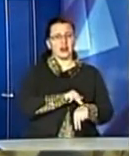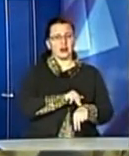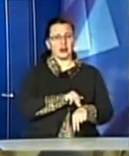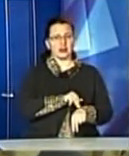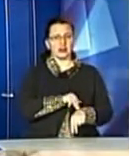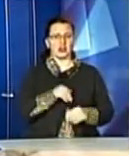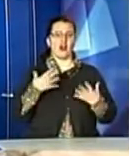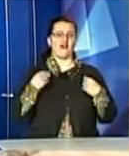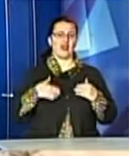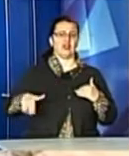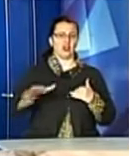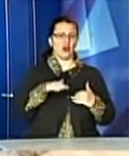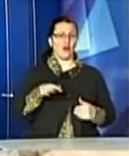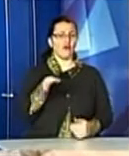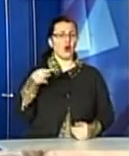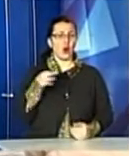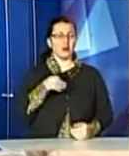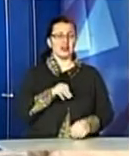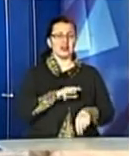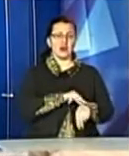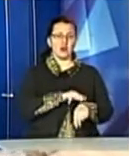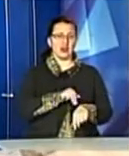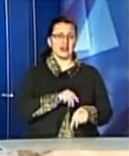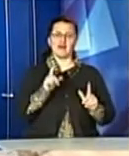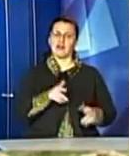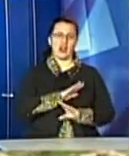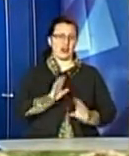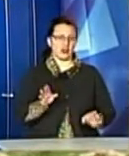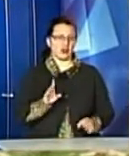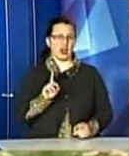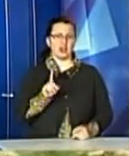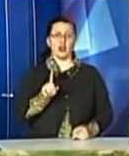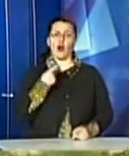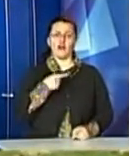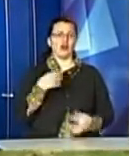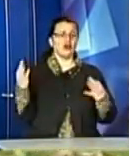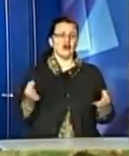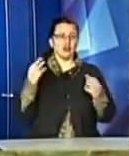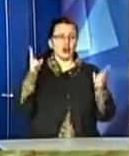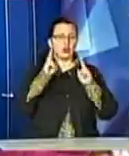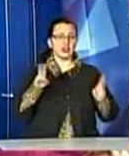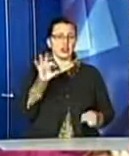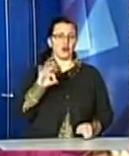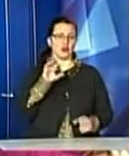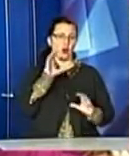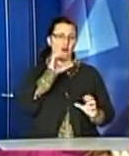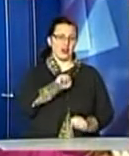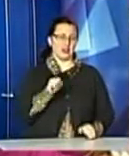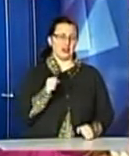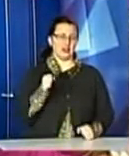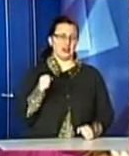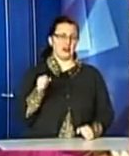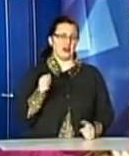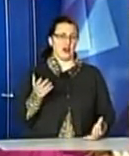у Львівській області. У обласній поліції цей факт заперечували. Родині Петра повідомили, що їм нічого не відомо про його викрадення. Однак підтвердили факт, що